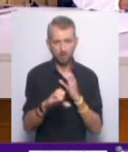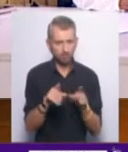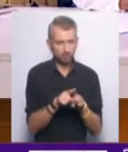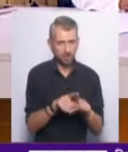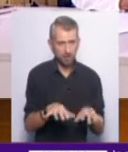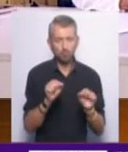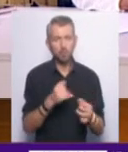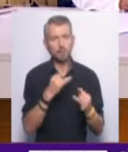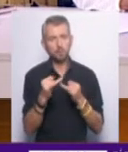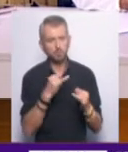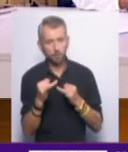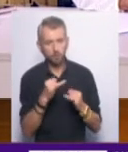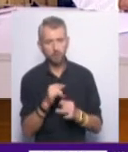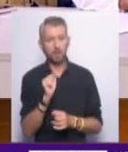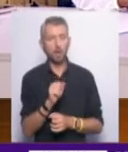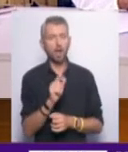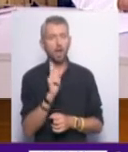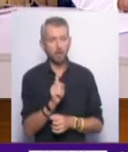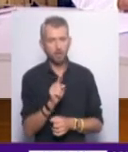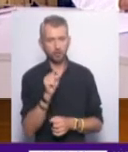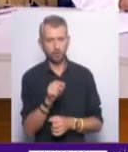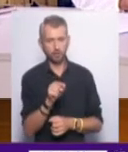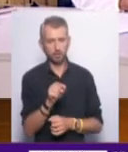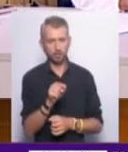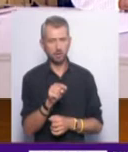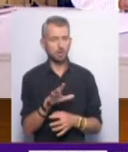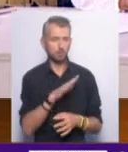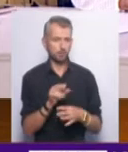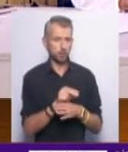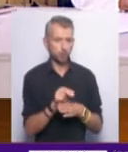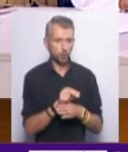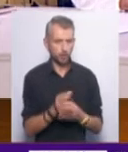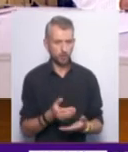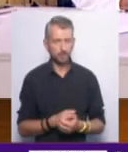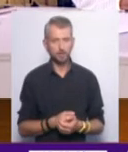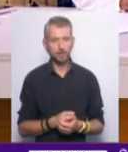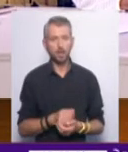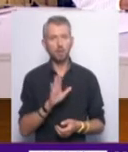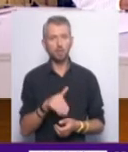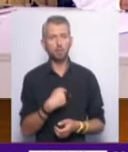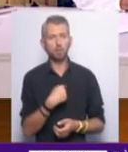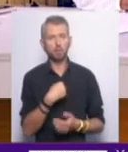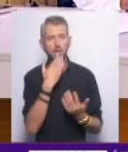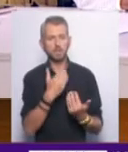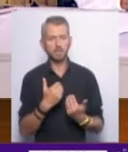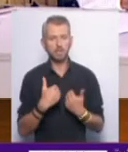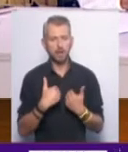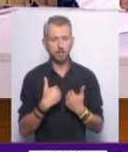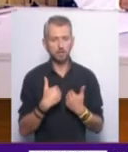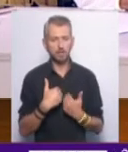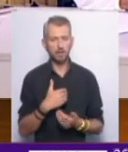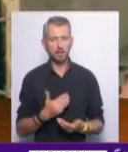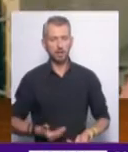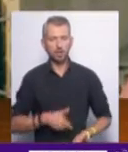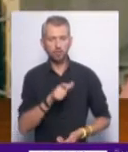можна поспілкуватися, але ж вони відремонтовані. Далі до мене зверталися